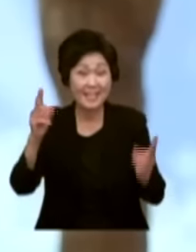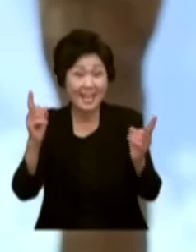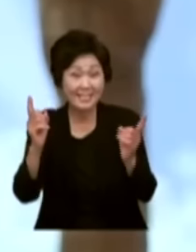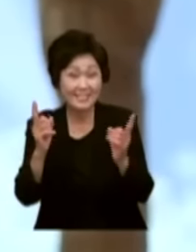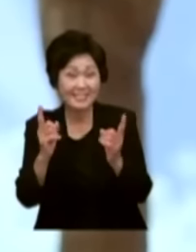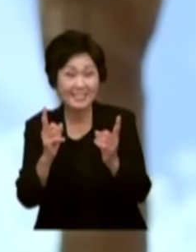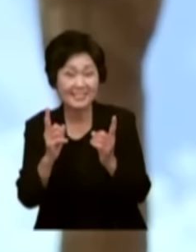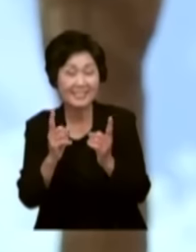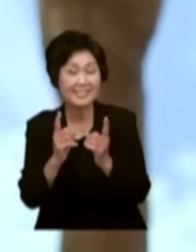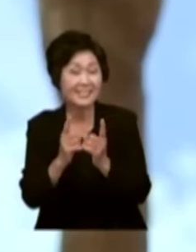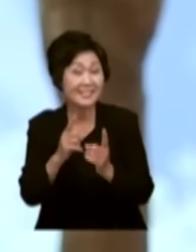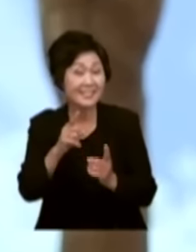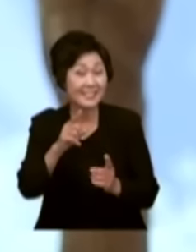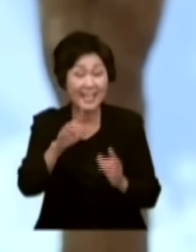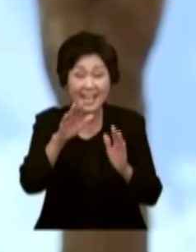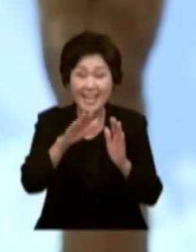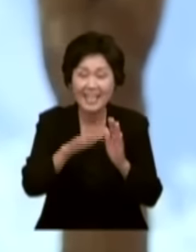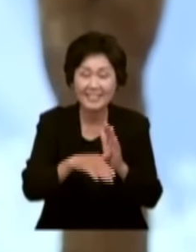만난